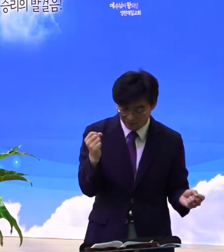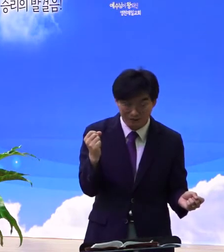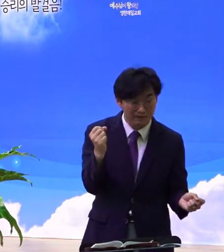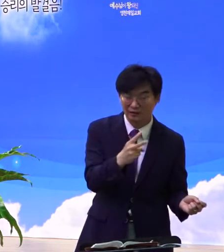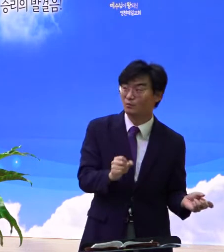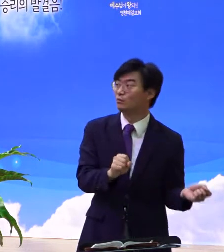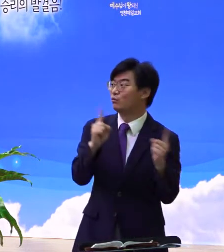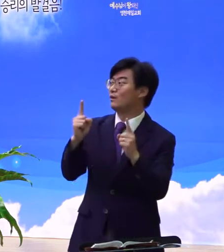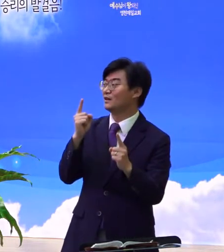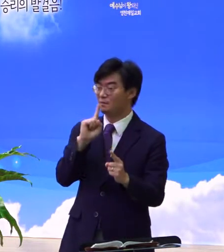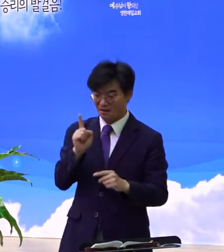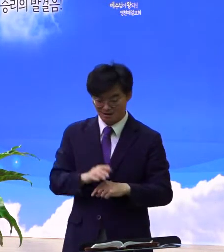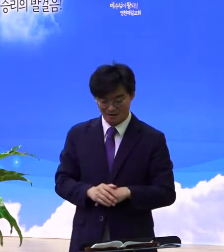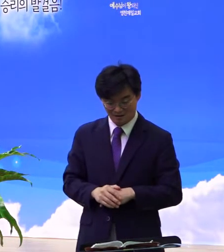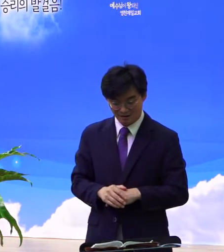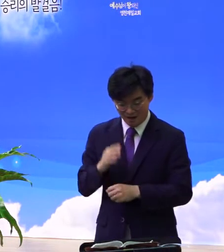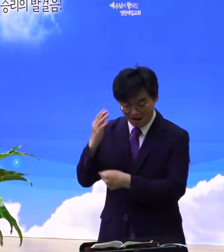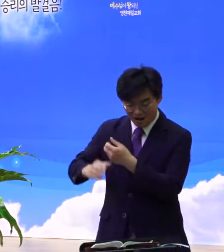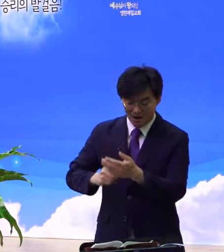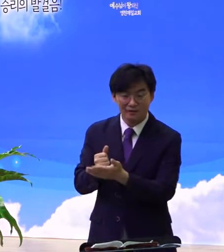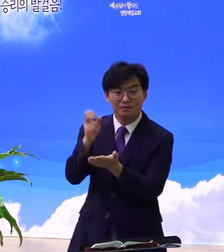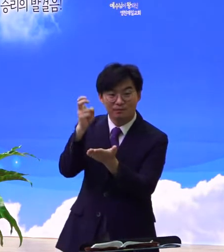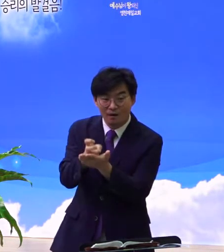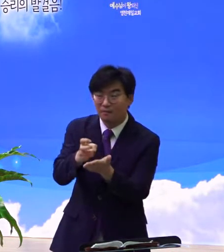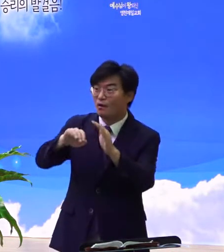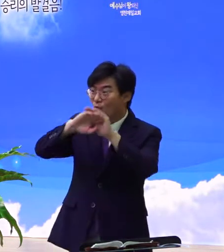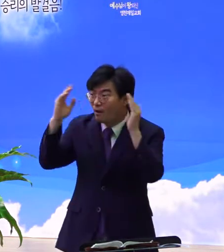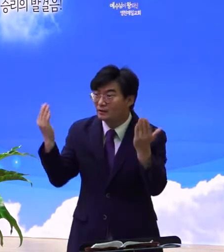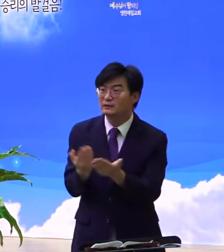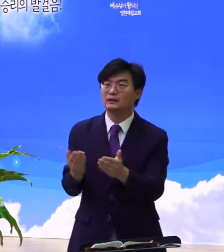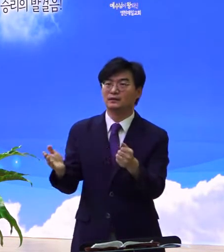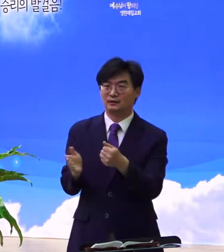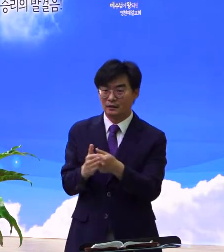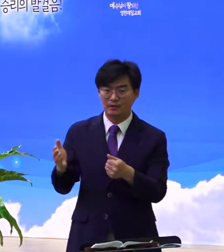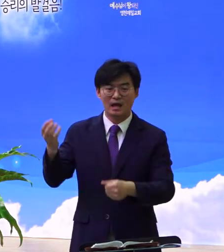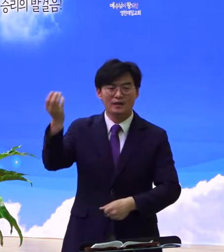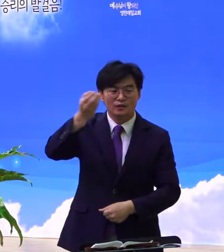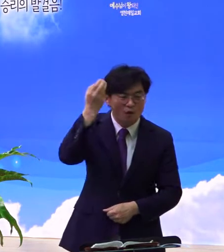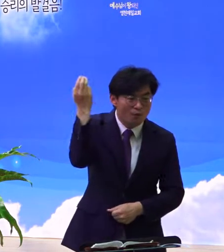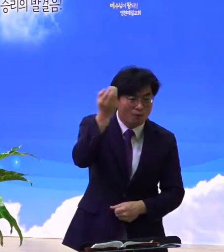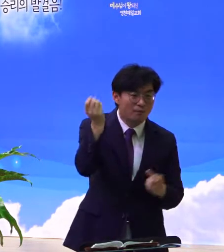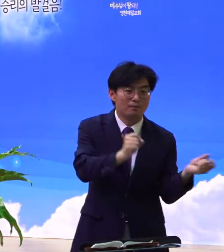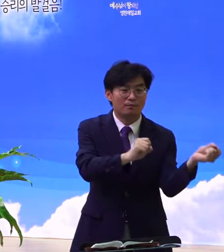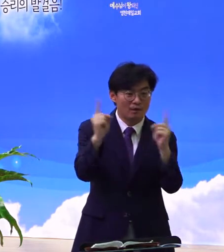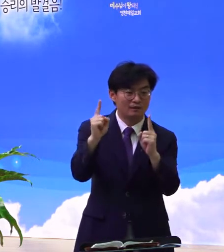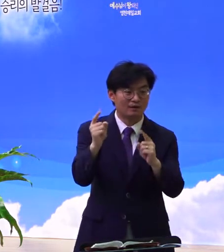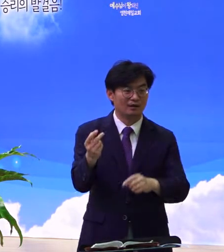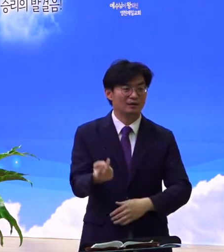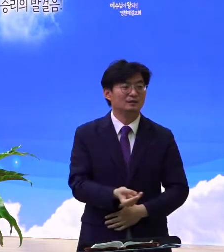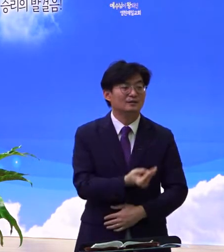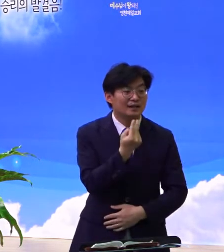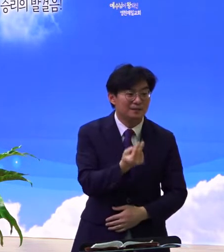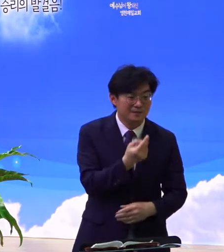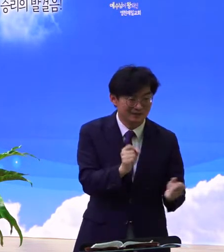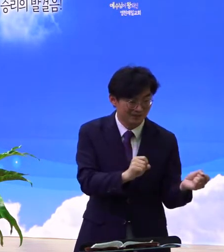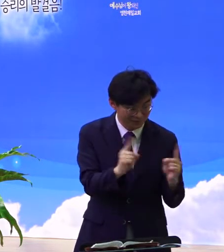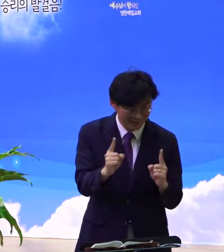보시면 여호와의 율법은 완전하여 영혼을 소성시키며, 하나님의